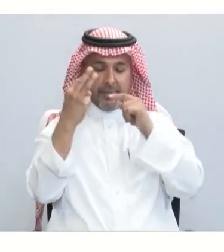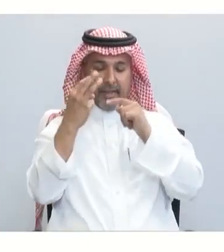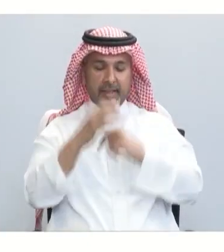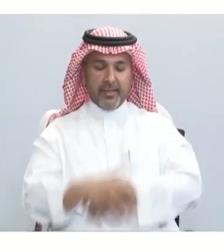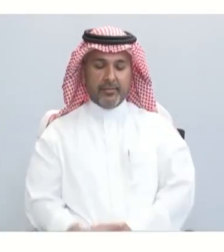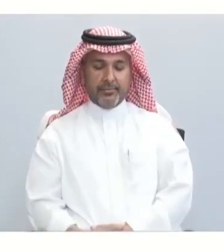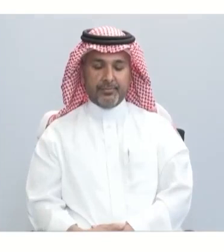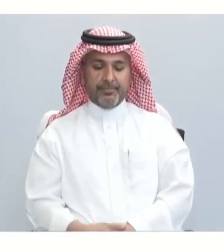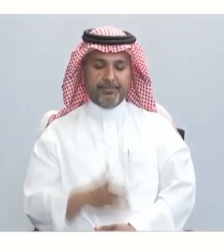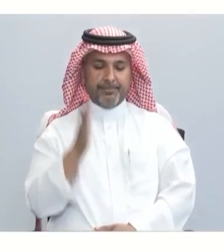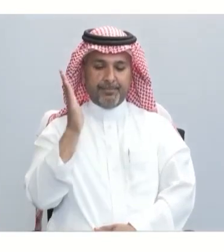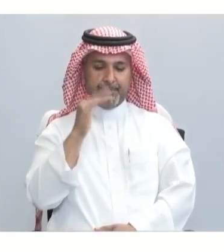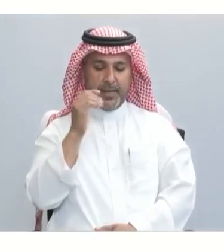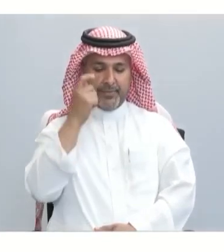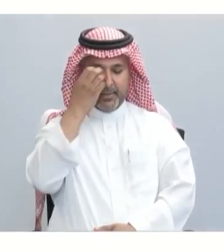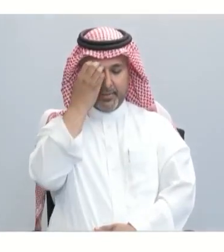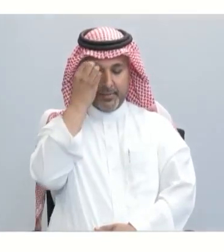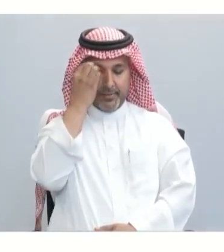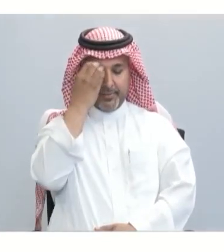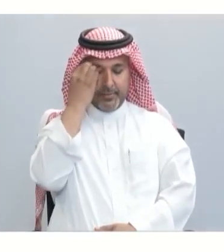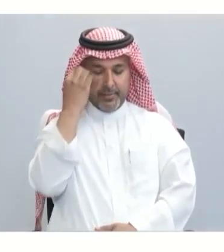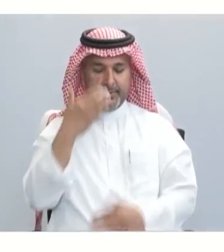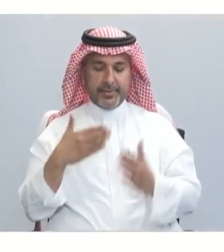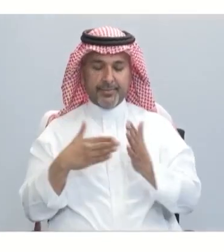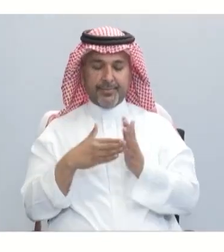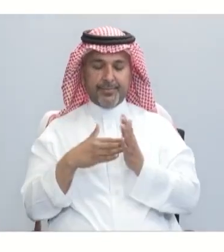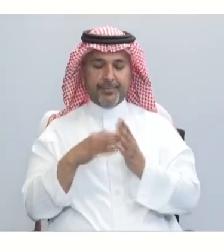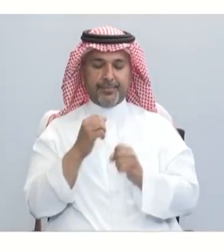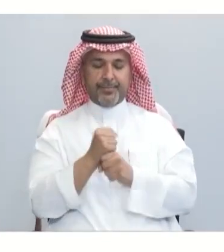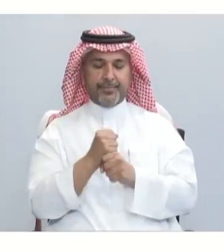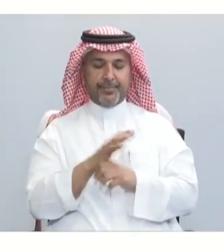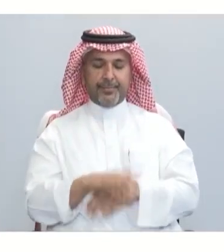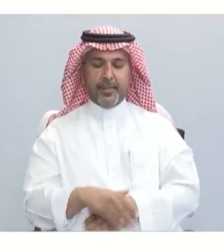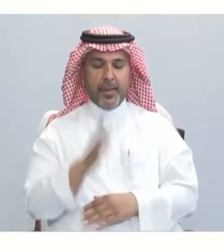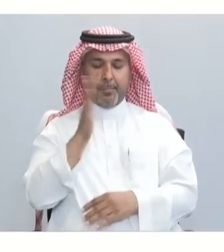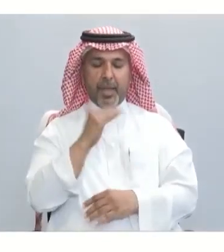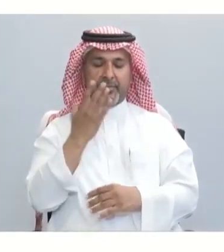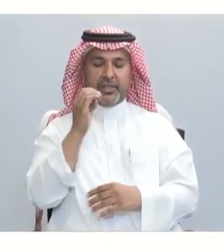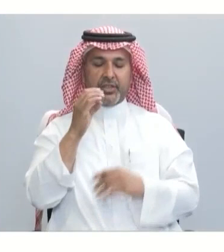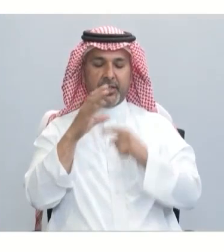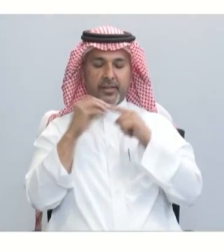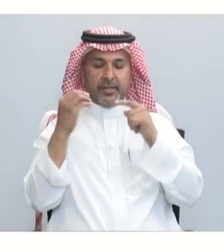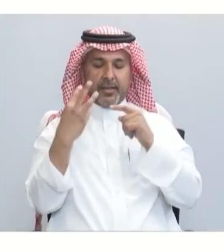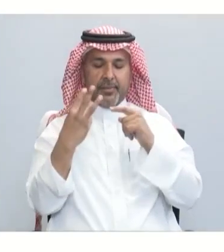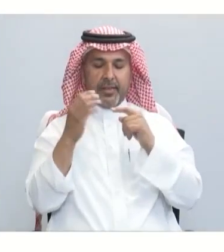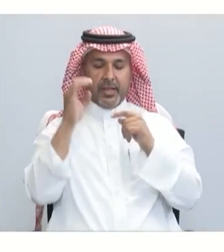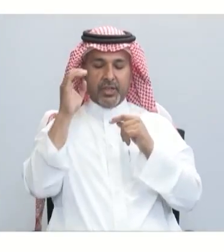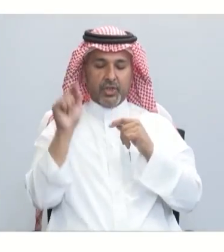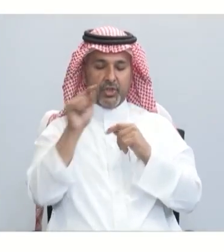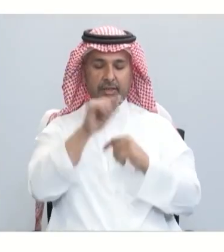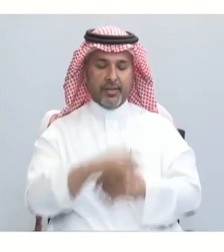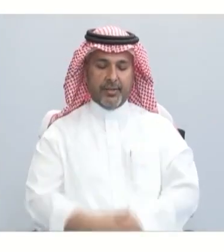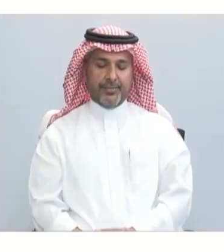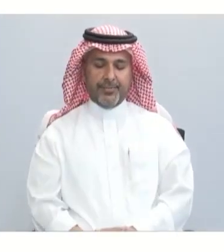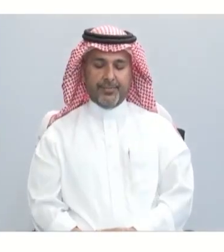غير معرف واضح اصلا ان اخذنا عدد من الفتره اللي اللي خارج القيم اللي